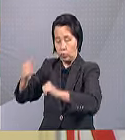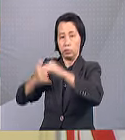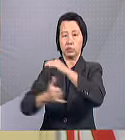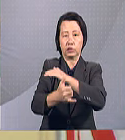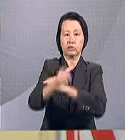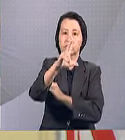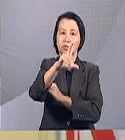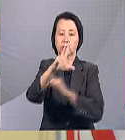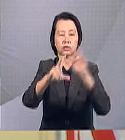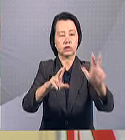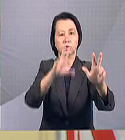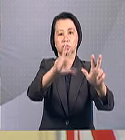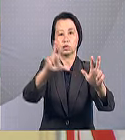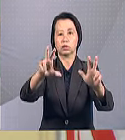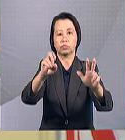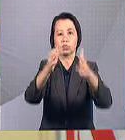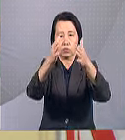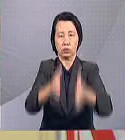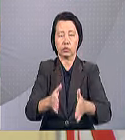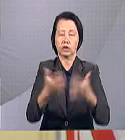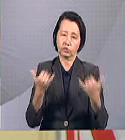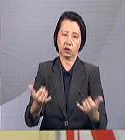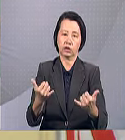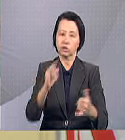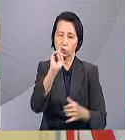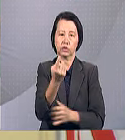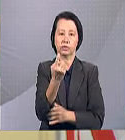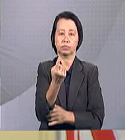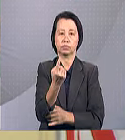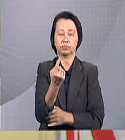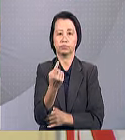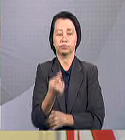adalah 333 orang buat masa ini.